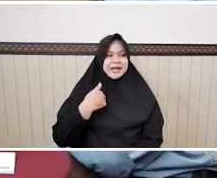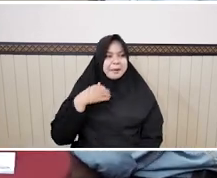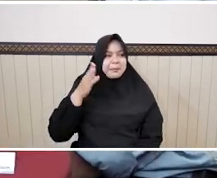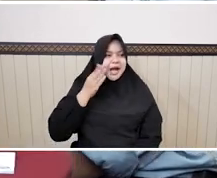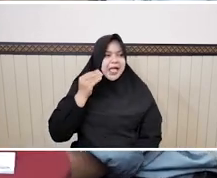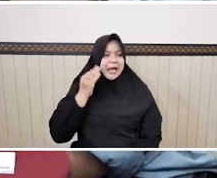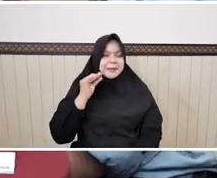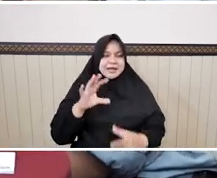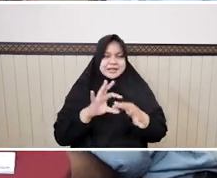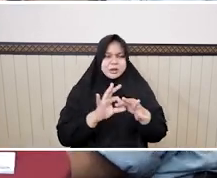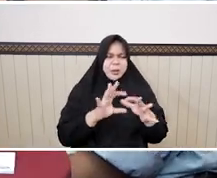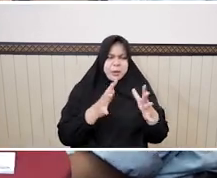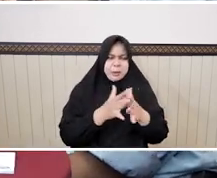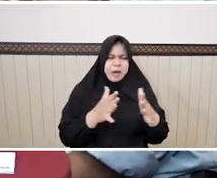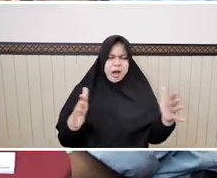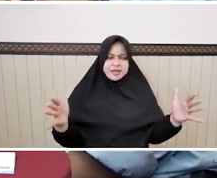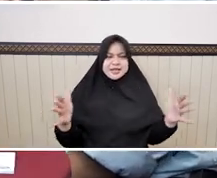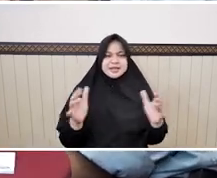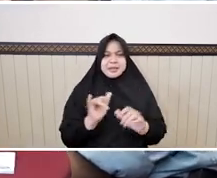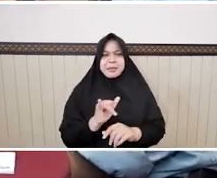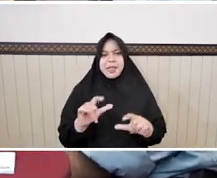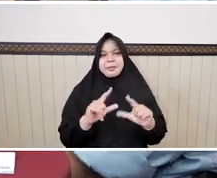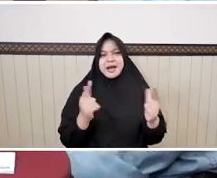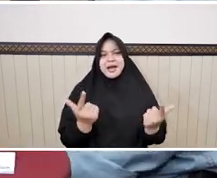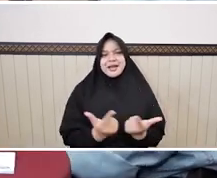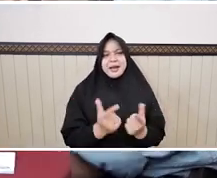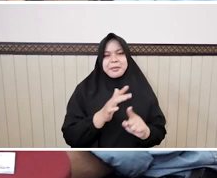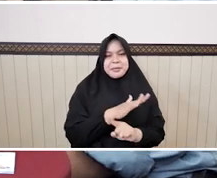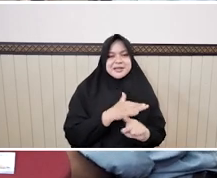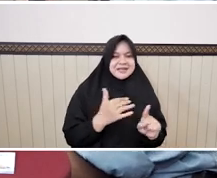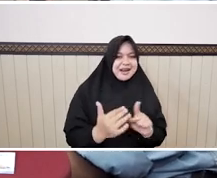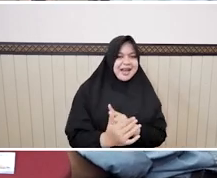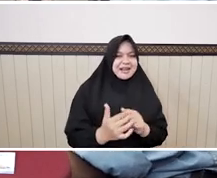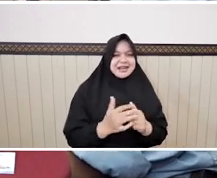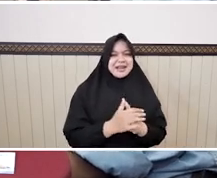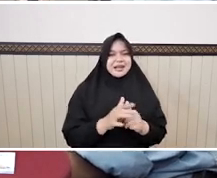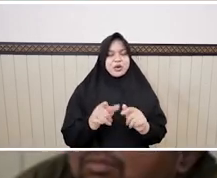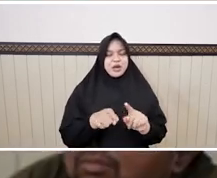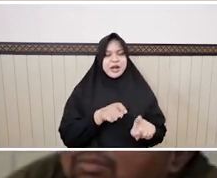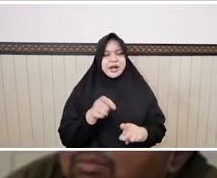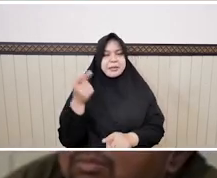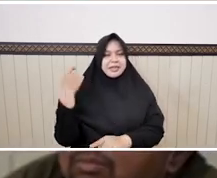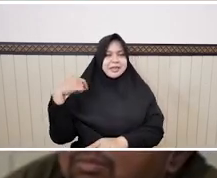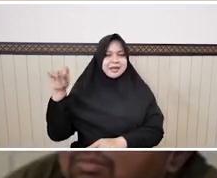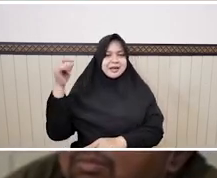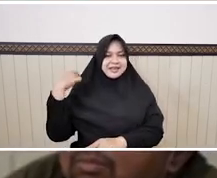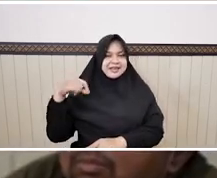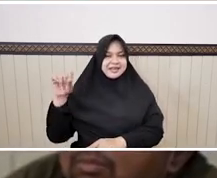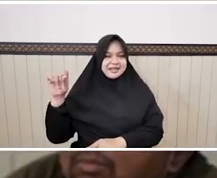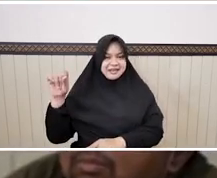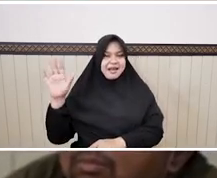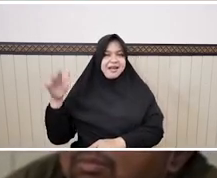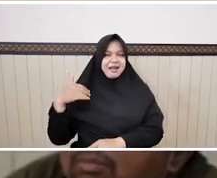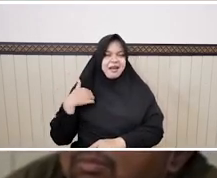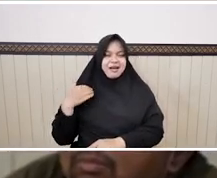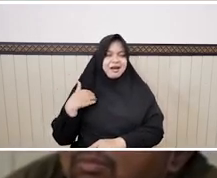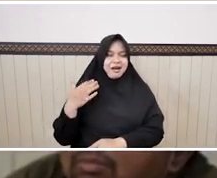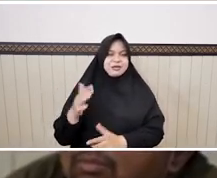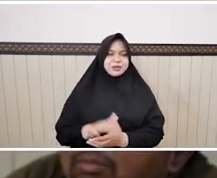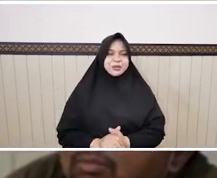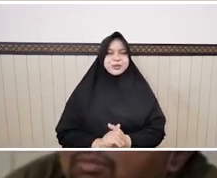kerjasama cukup panjang dengan lembaga pemasyarakatan Betawi jagungnya dari menterinya ada kewajiban untuk